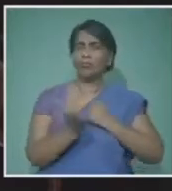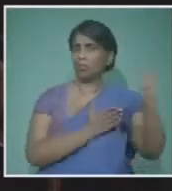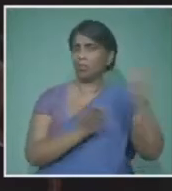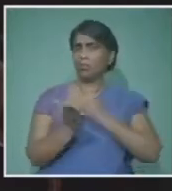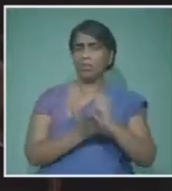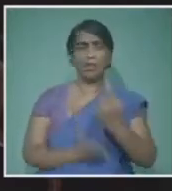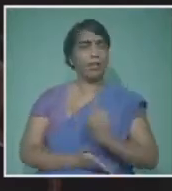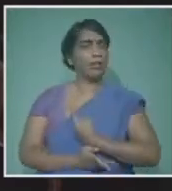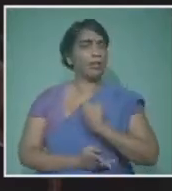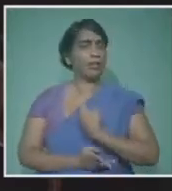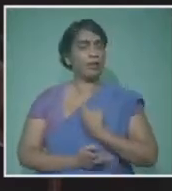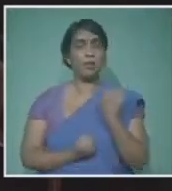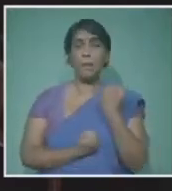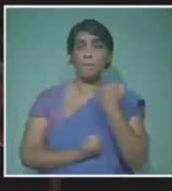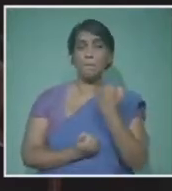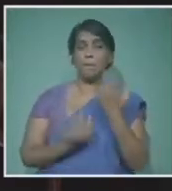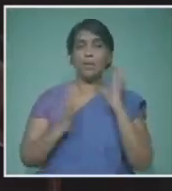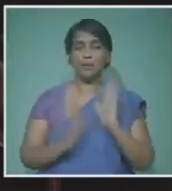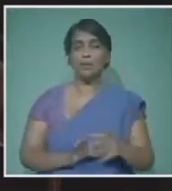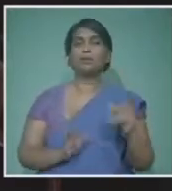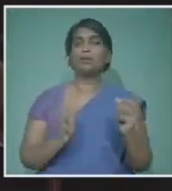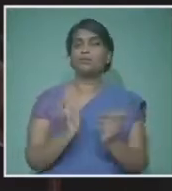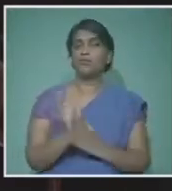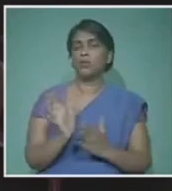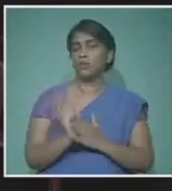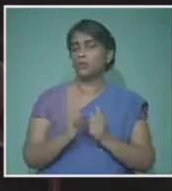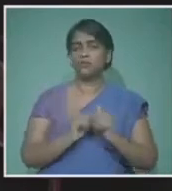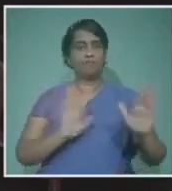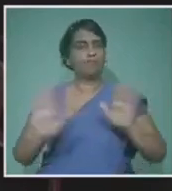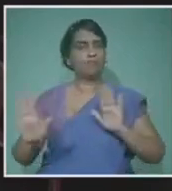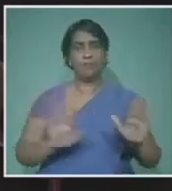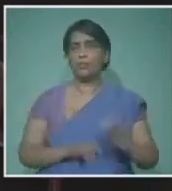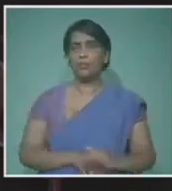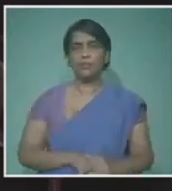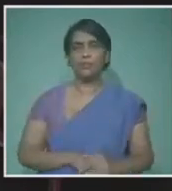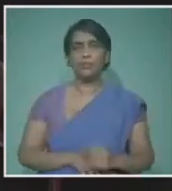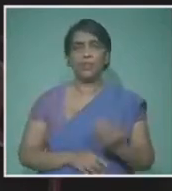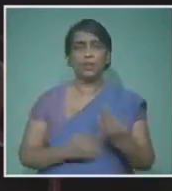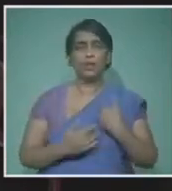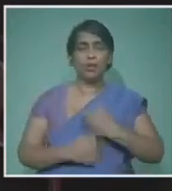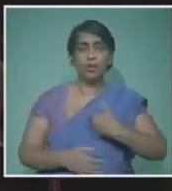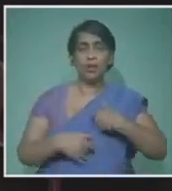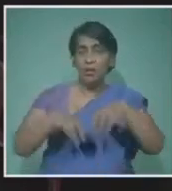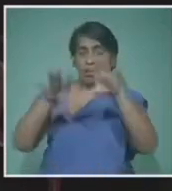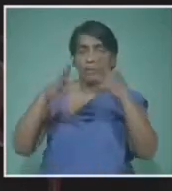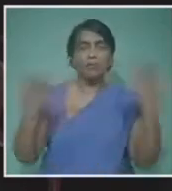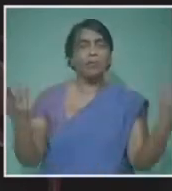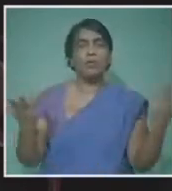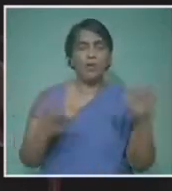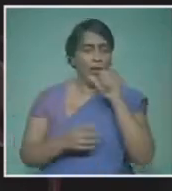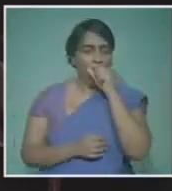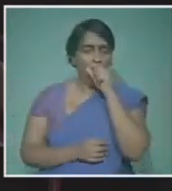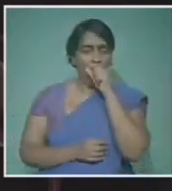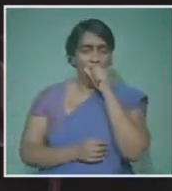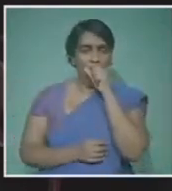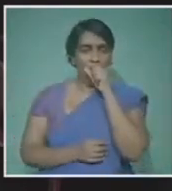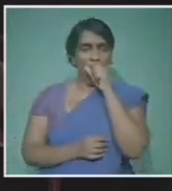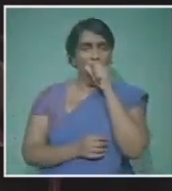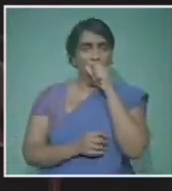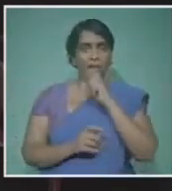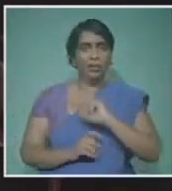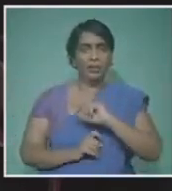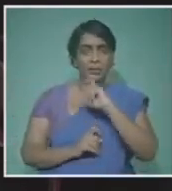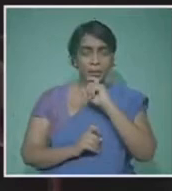තනි පුද්ගලයෙක් අතර බලය අරගෙන මේ කමිටුව හැසිරෙව්වා. කිසි කෙනෙකුට සාක්ෂි දෙන්න දුන්නේ නැහැ. සාක්ෂිකාර ගරු නියෝජ්‍ය කතානායක නඩු